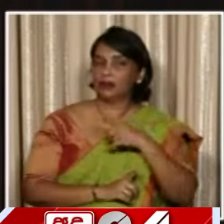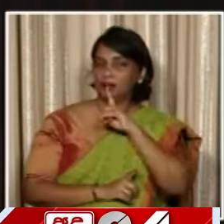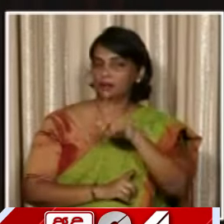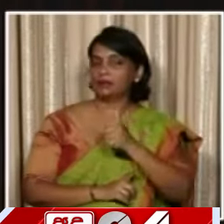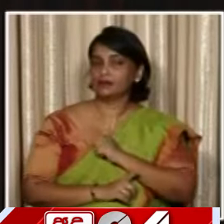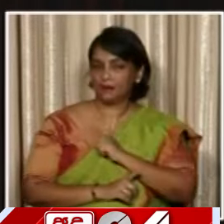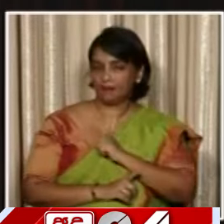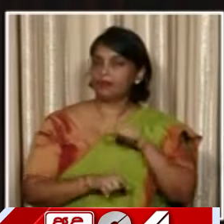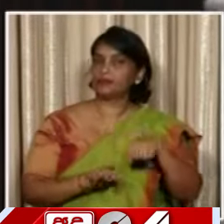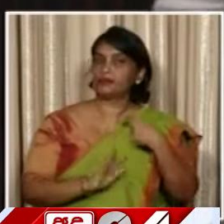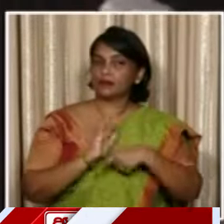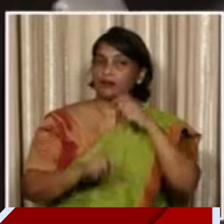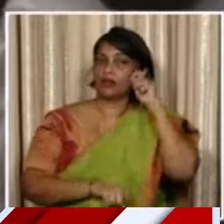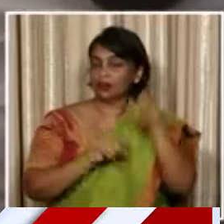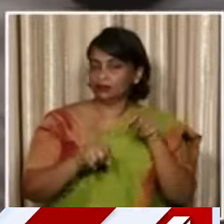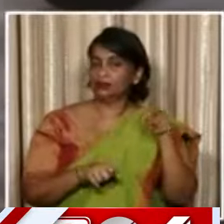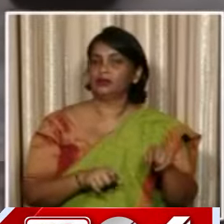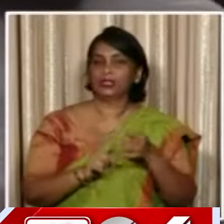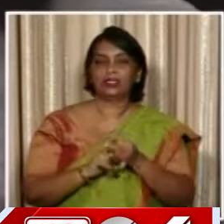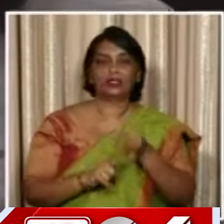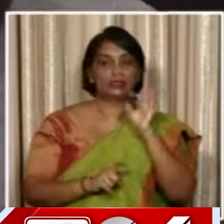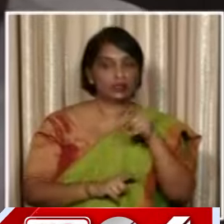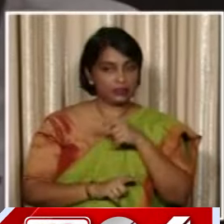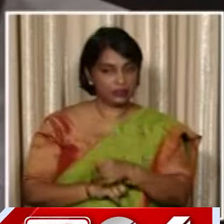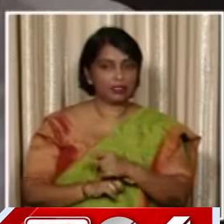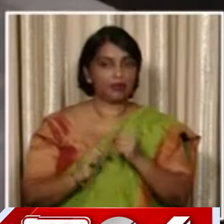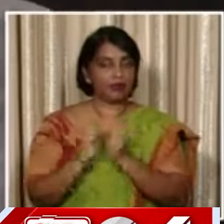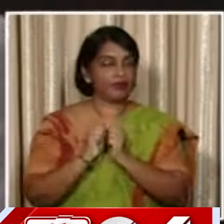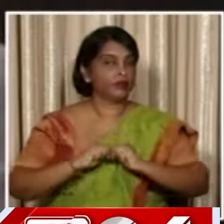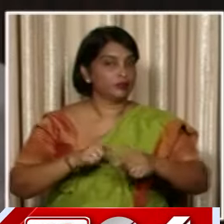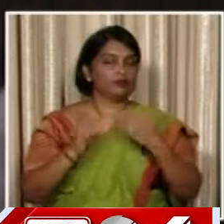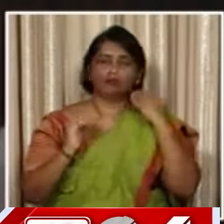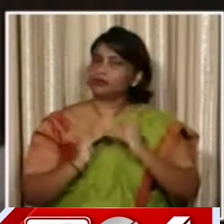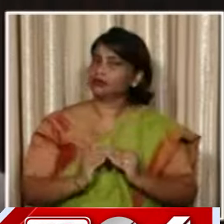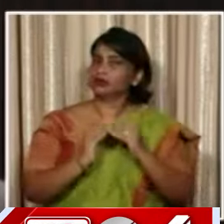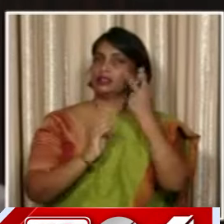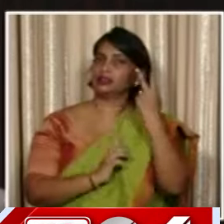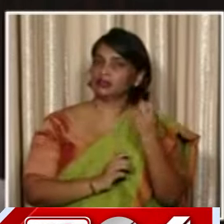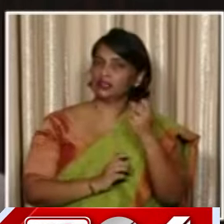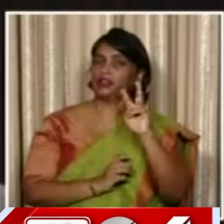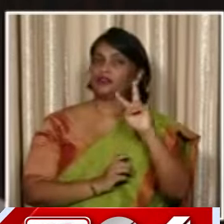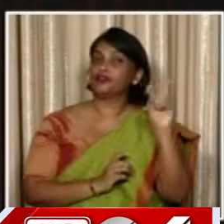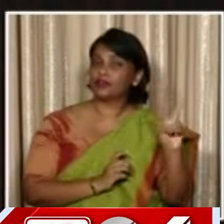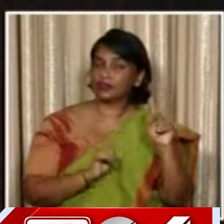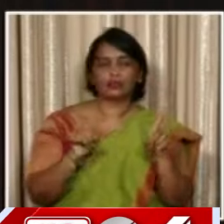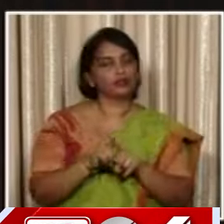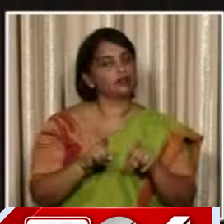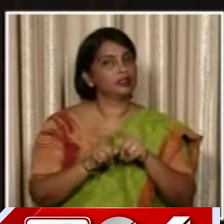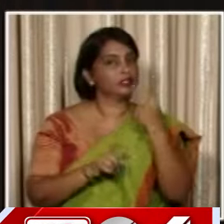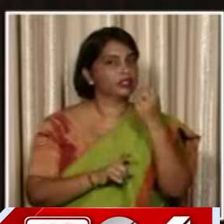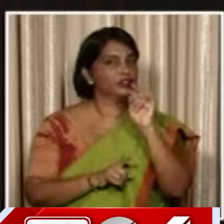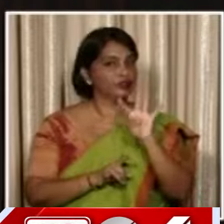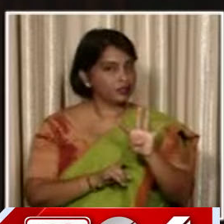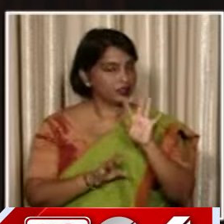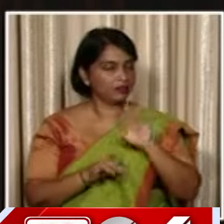කැමති මේ රටේ ජනතාවට ජනාධිපතිතුමාගේ මේ කාර්ය සාධනය ගත්තට පස්සේ 2022ට සාපේක්ෂව